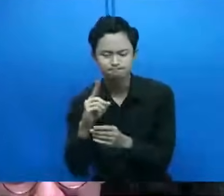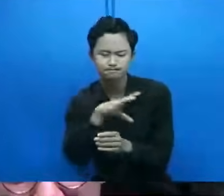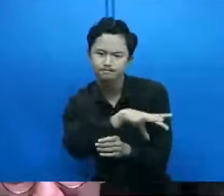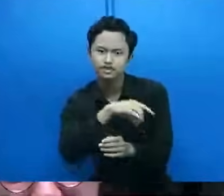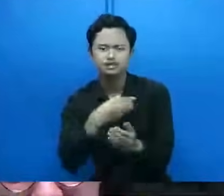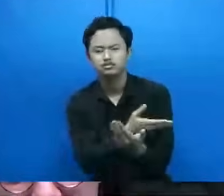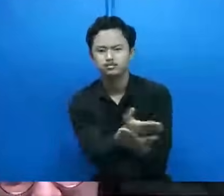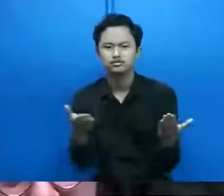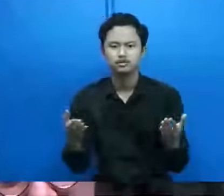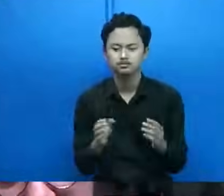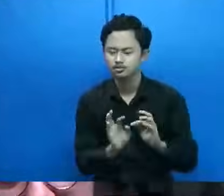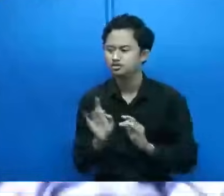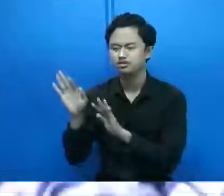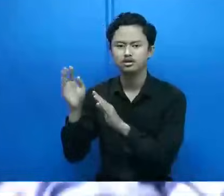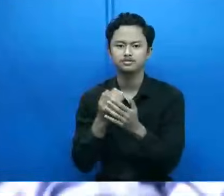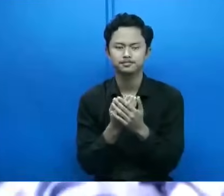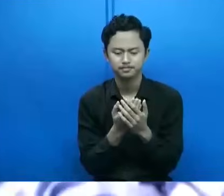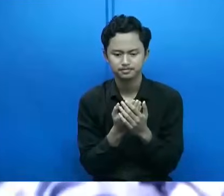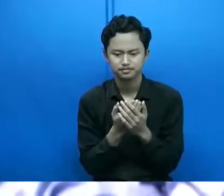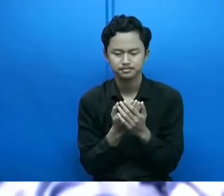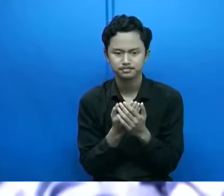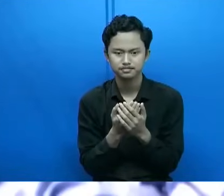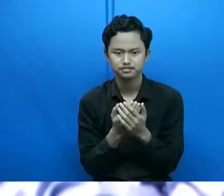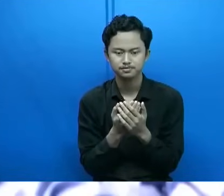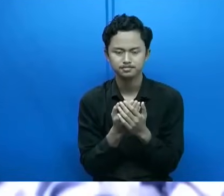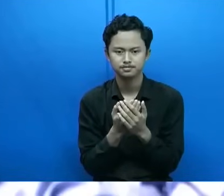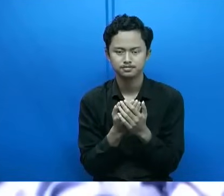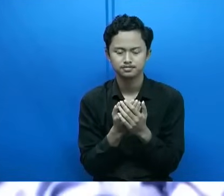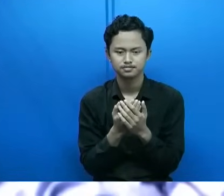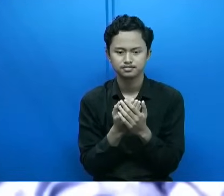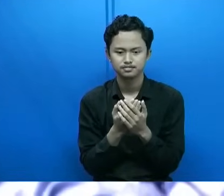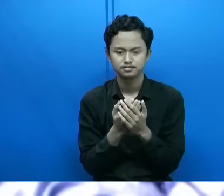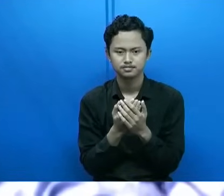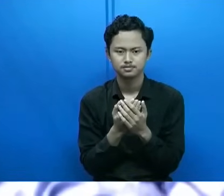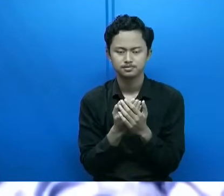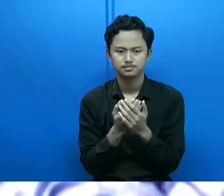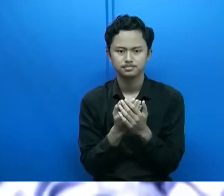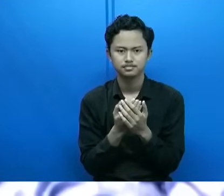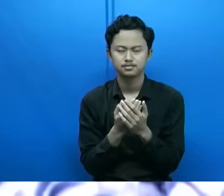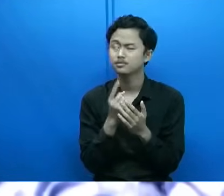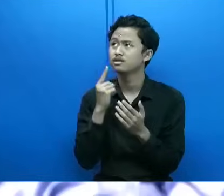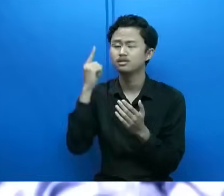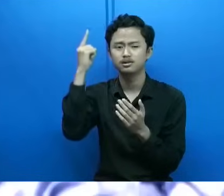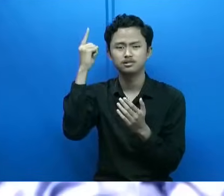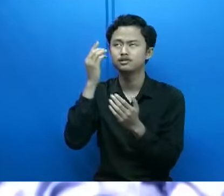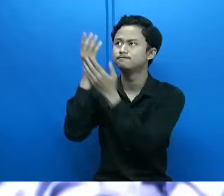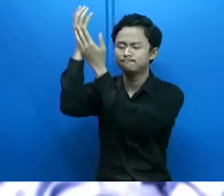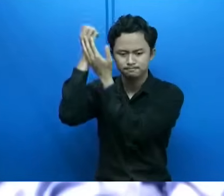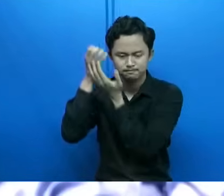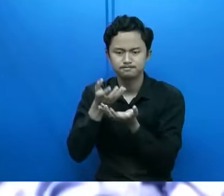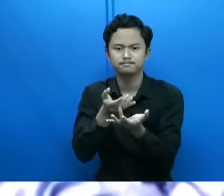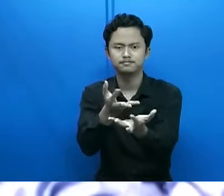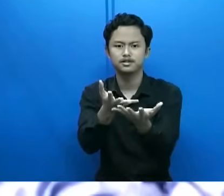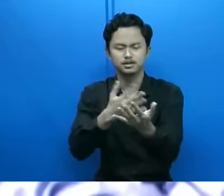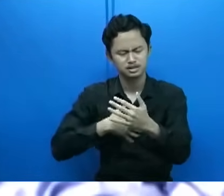Allahumma Rabbana ahdina fid dunya hasanah. Fil akhirati hasanah wa qina adzaban nar. Ya Allah, anugerahkan segala kebaikan yang mampu